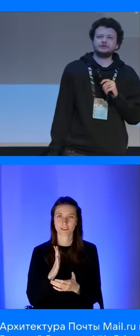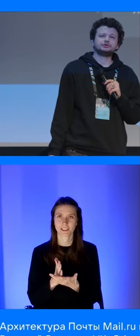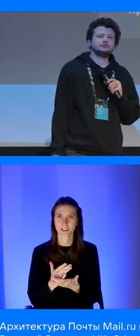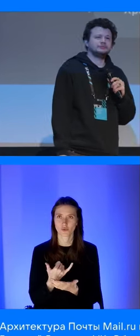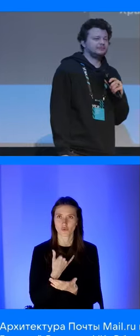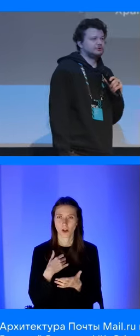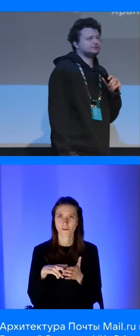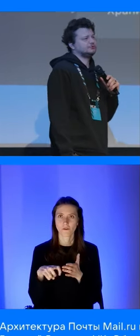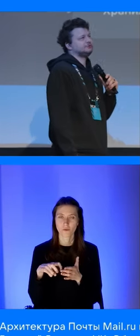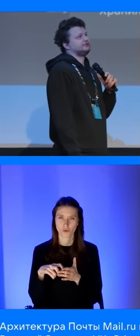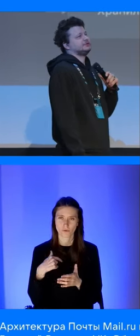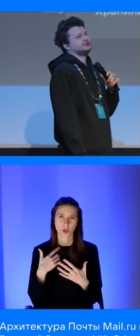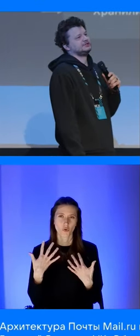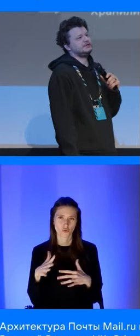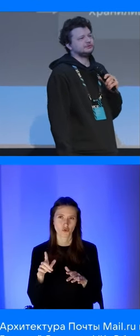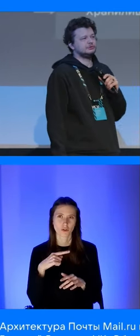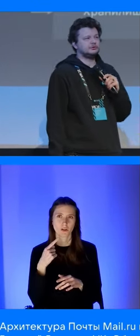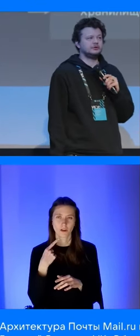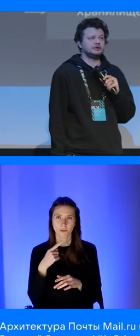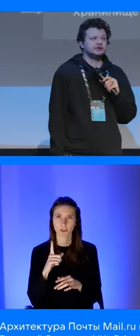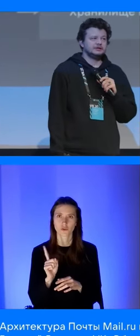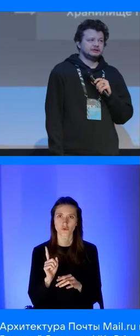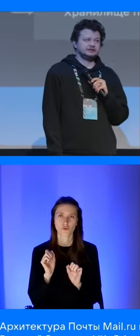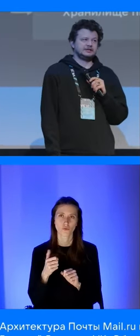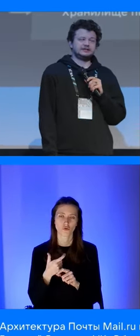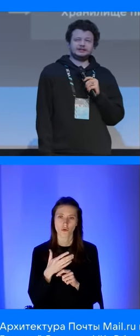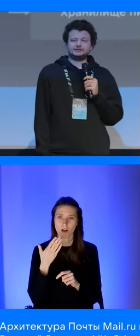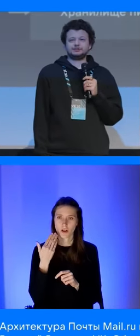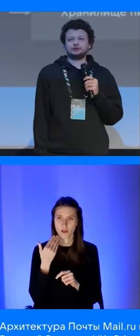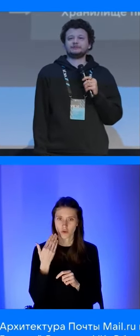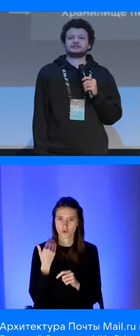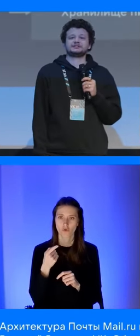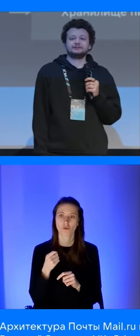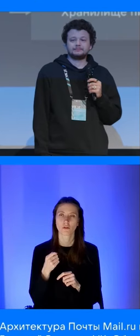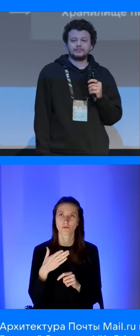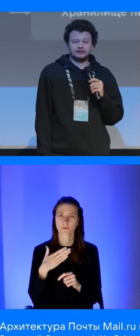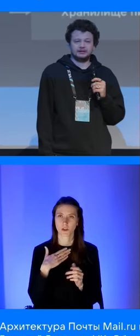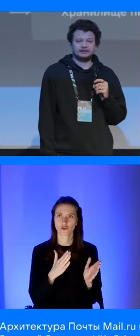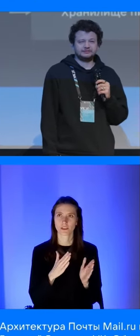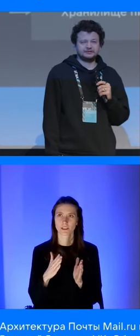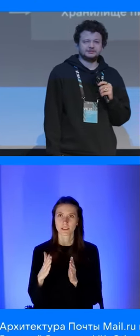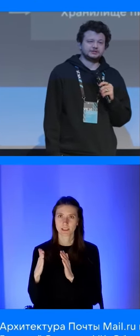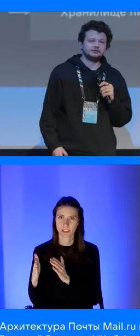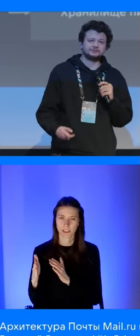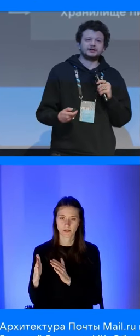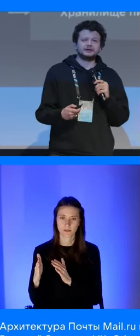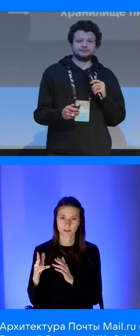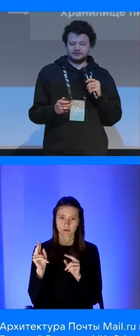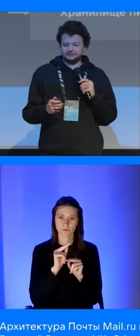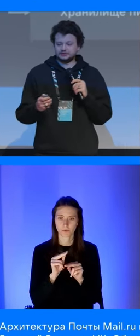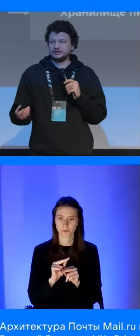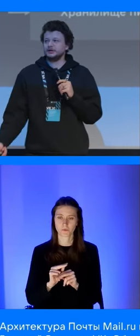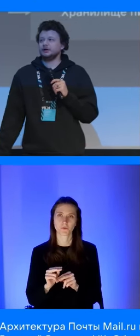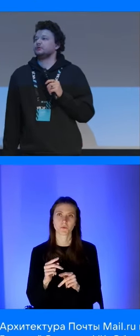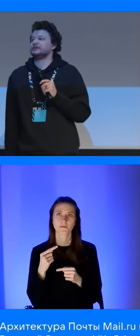Я уже говорил, что да, мы можем очень быстро выкатить наш сервис, но есть еще автотесты. Автотесты всегда у нас прогоняются